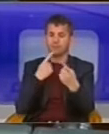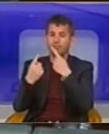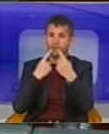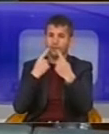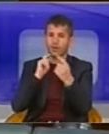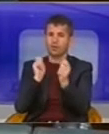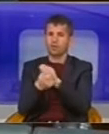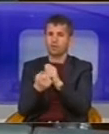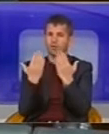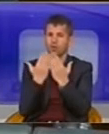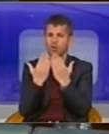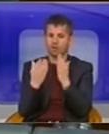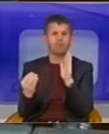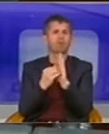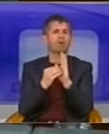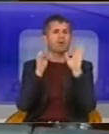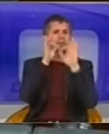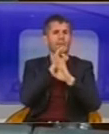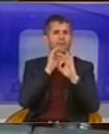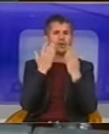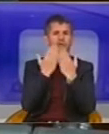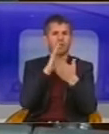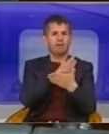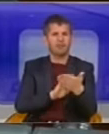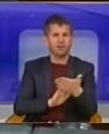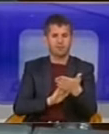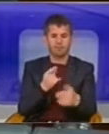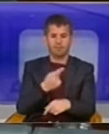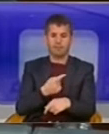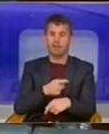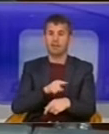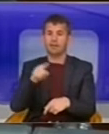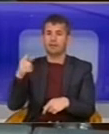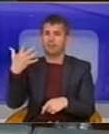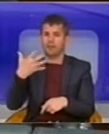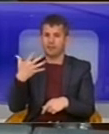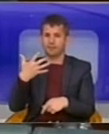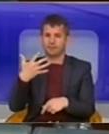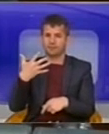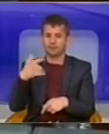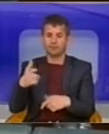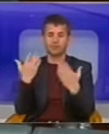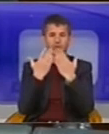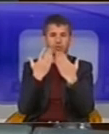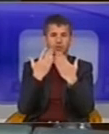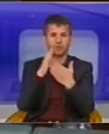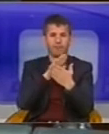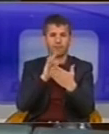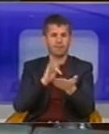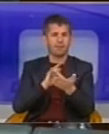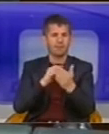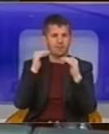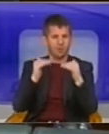në arsim, nuk përmendet fare shkolla fillore nga klasa e parë deri në të pestën, kurse shkolla e mes me ullë